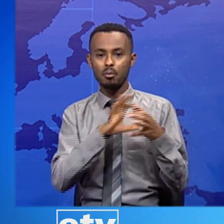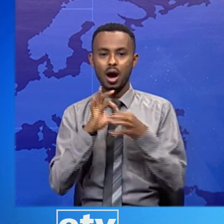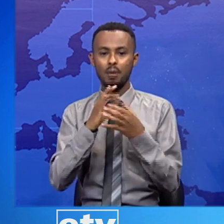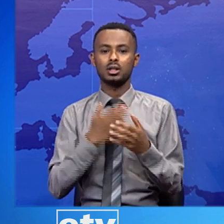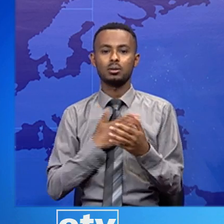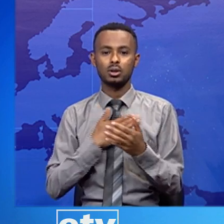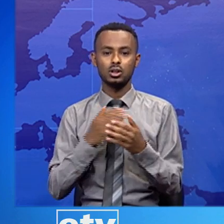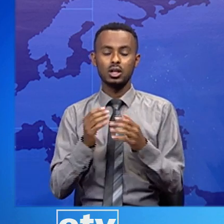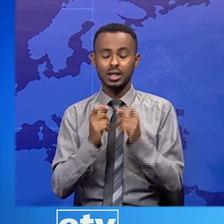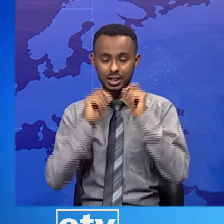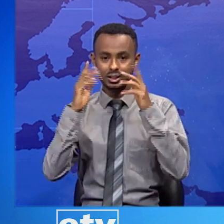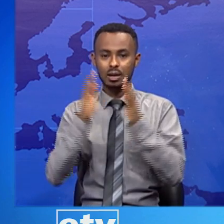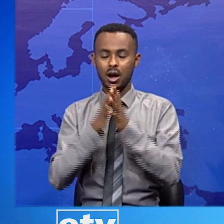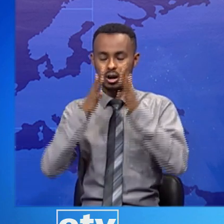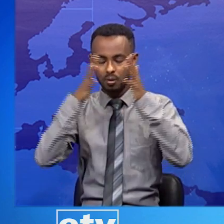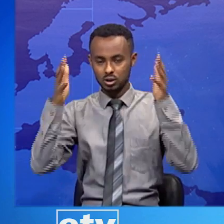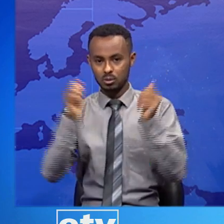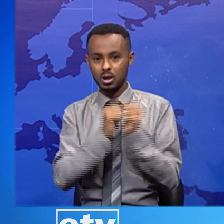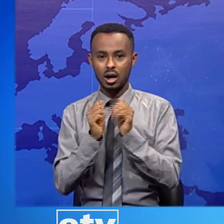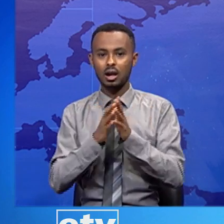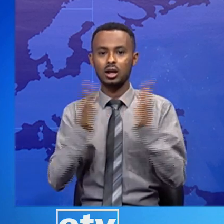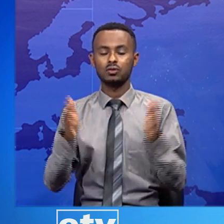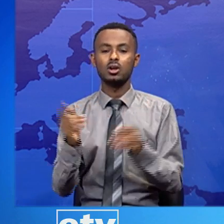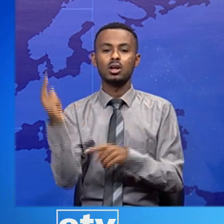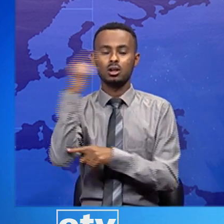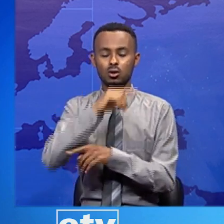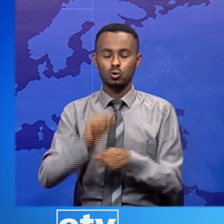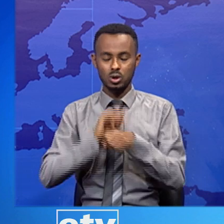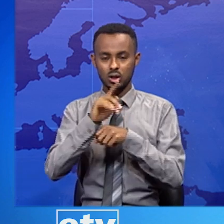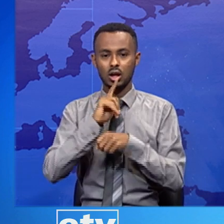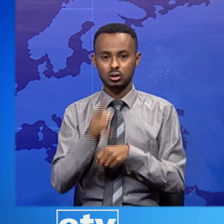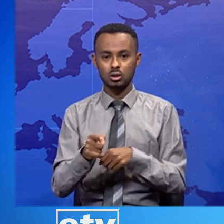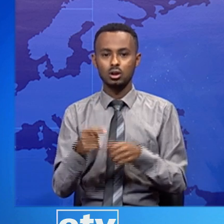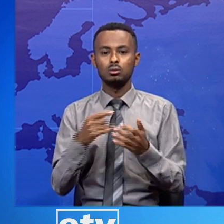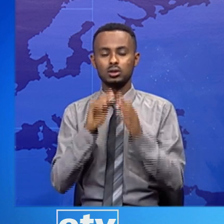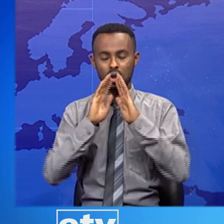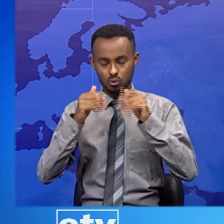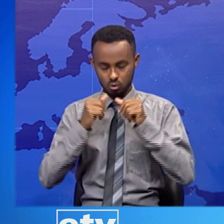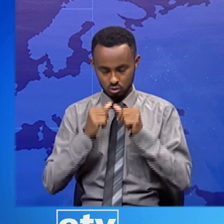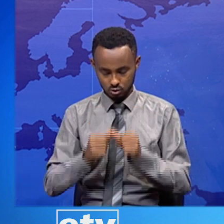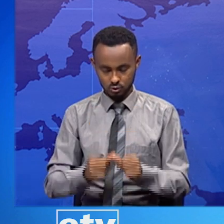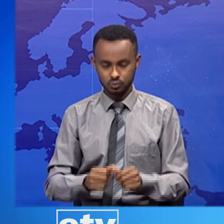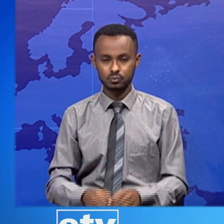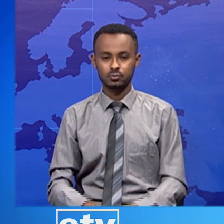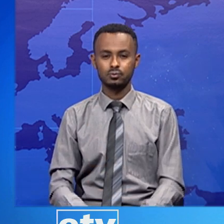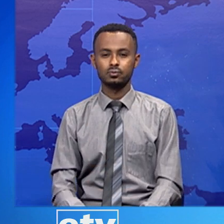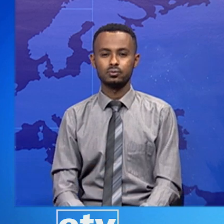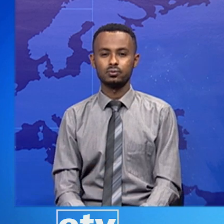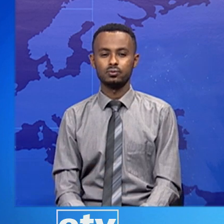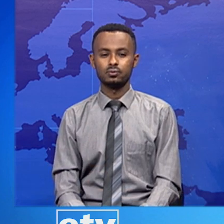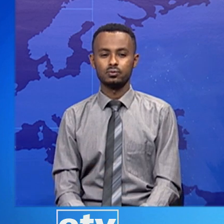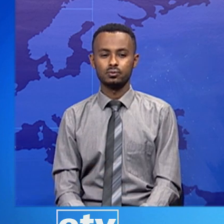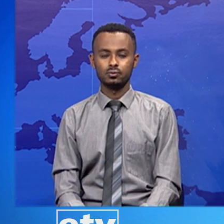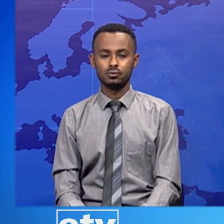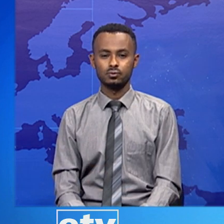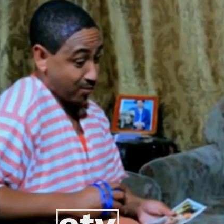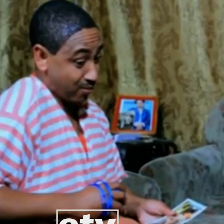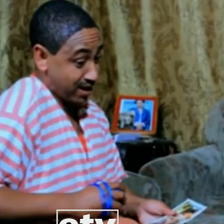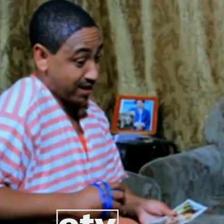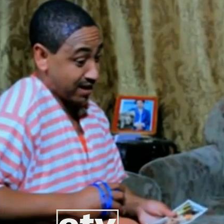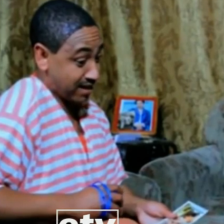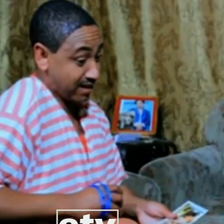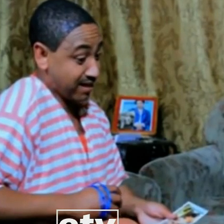በመጠቀም ማህበረሰባችንን የግንዛቤ አድማስ በጋራ እናስፋ የዕለቱ መልዕክታችን ነው ቸር ሰንብቱ